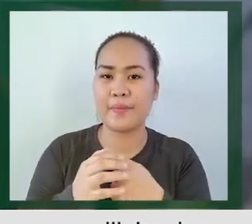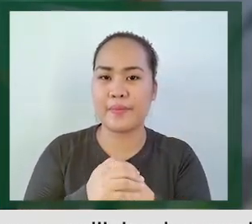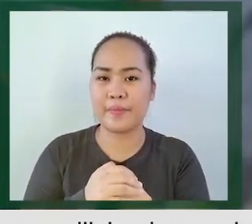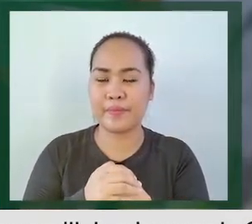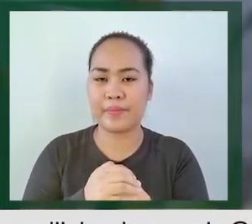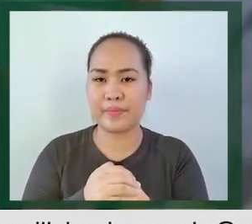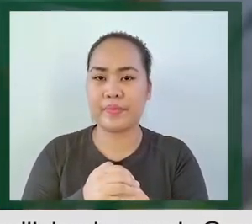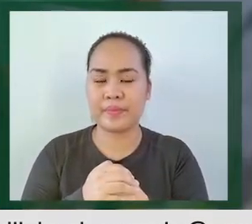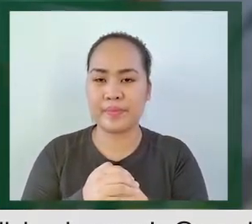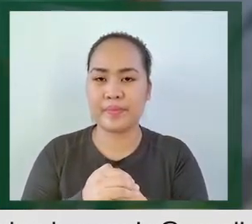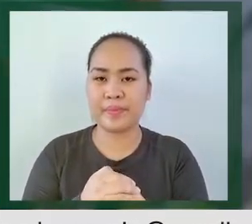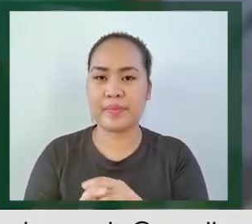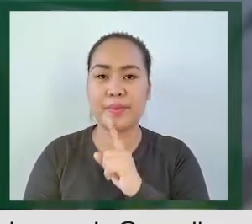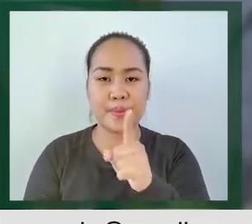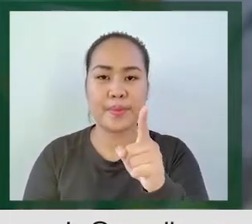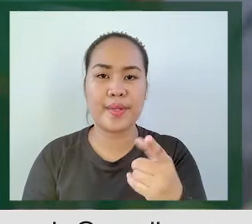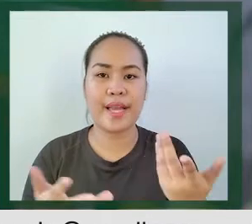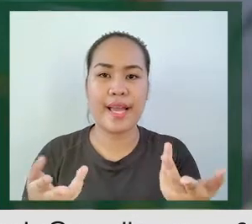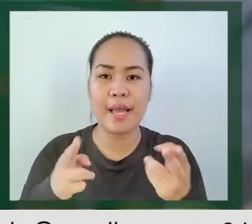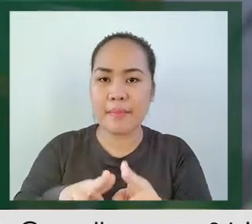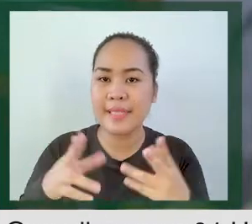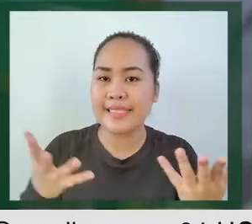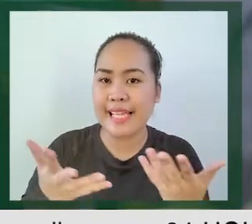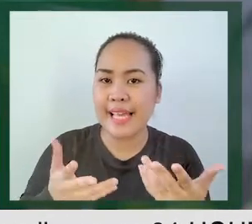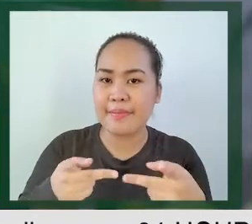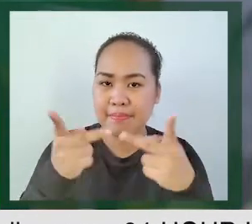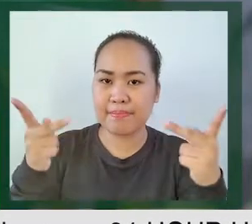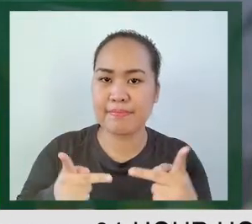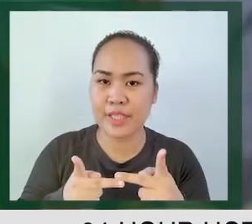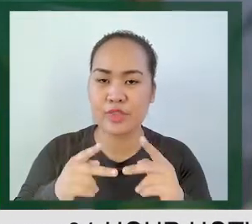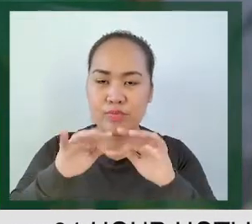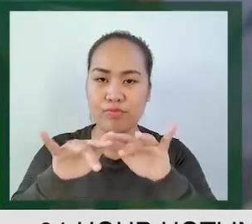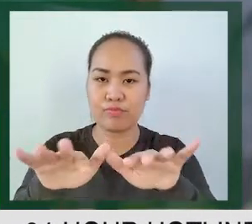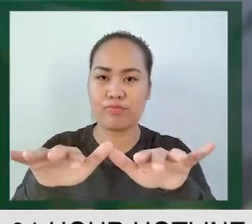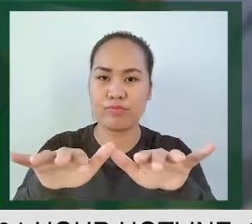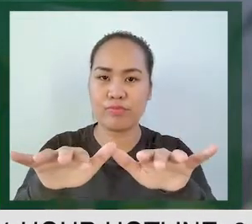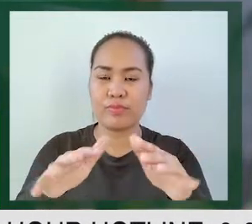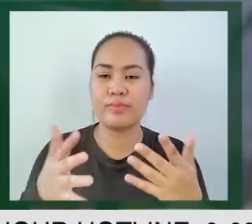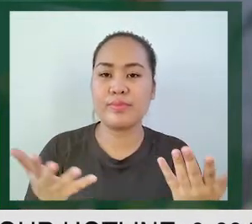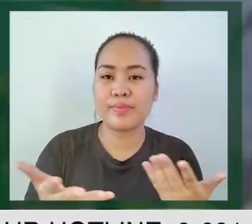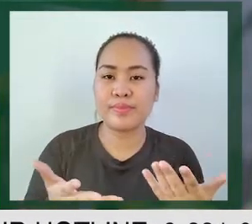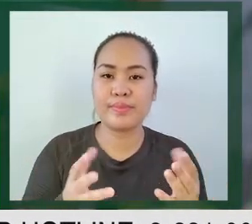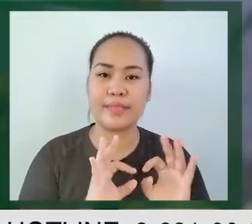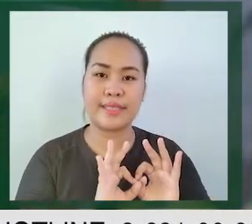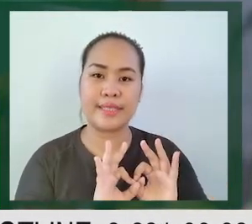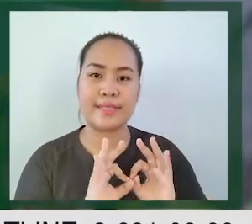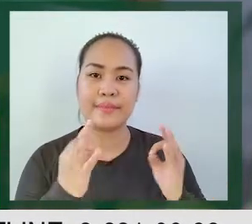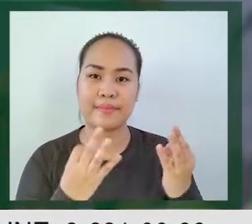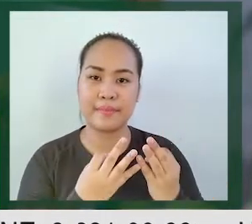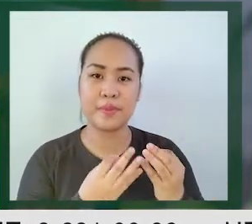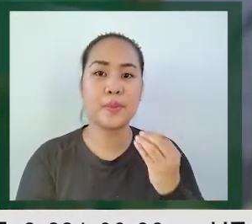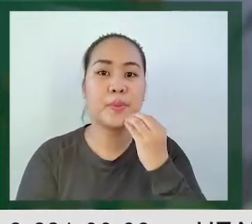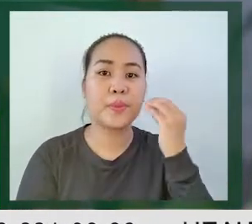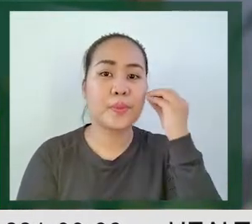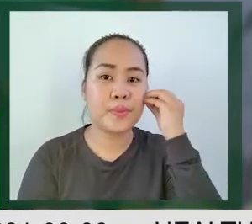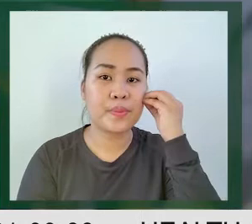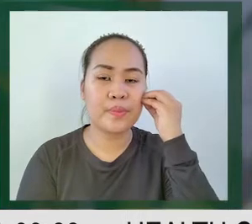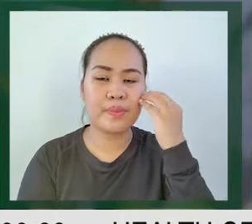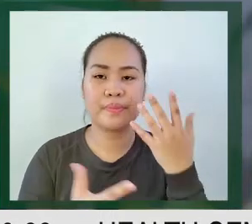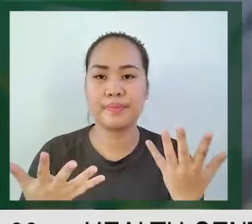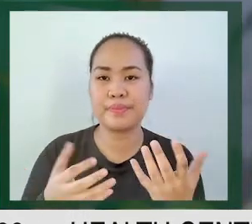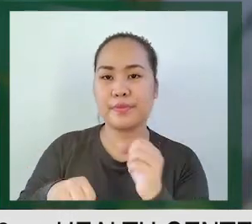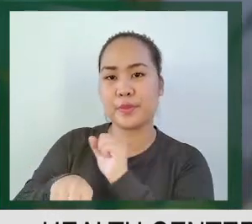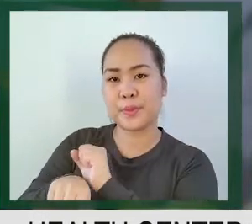is our homes and the workplace, no. So mapunta muna tayo sa homes, no. Bakit? Stay home na nga